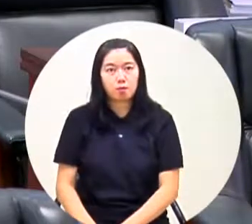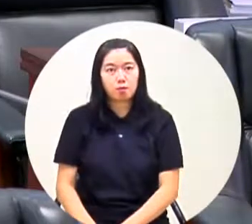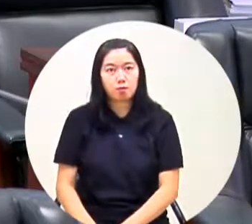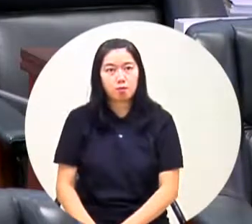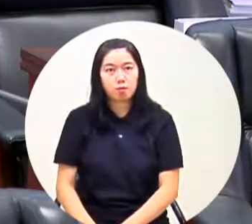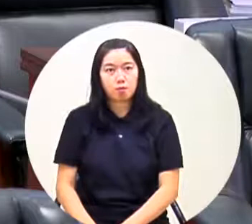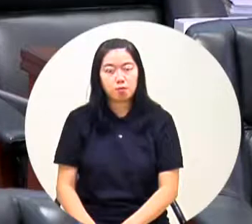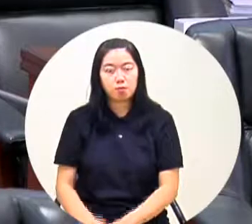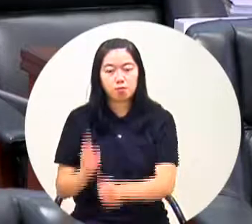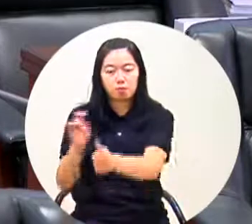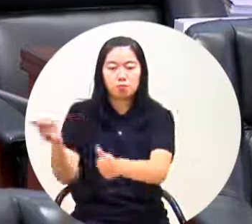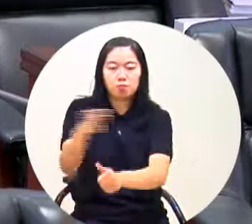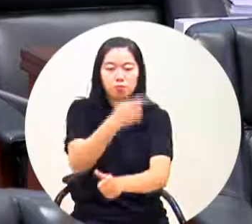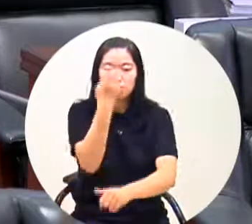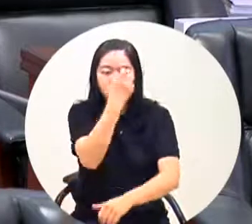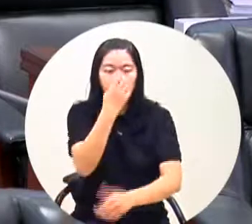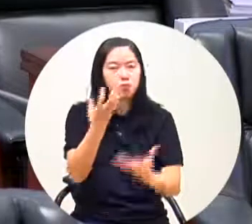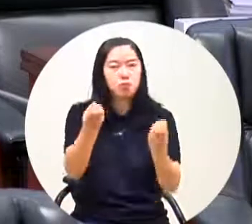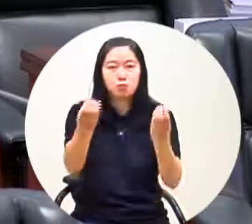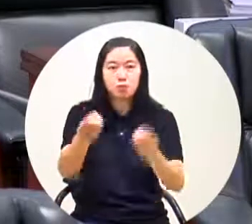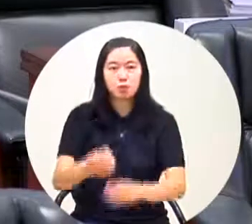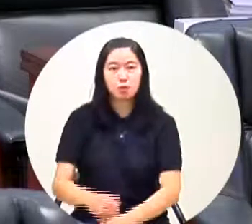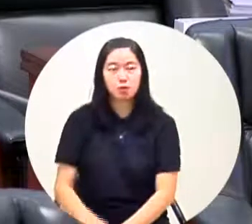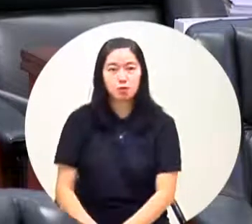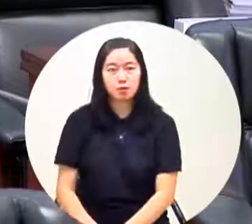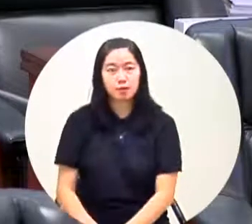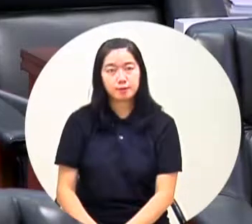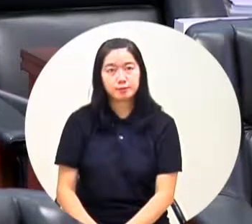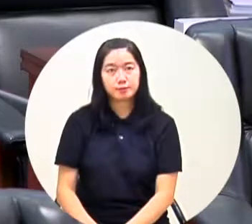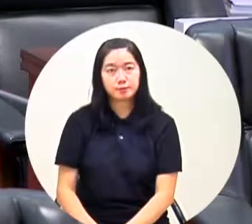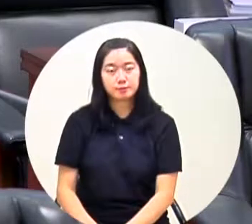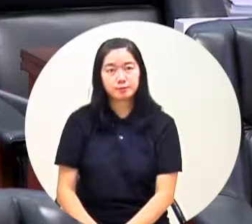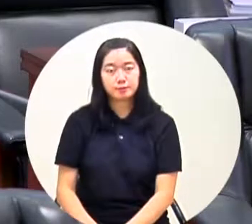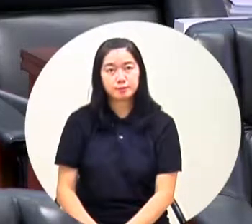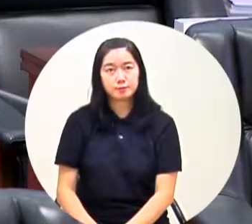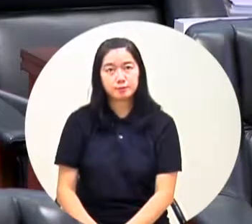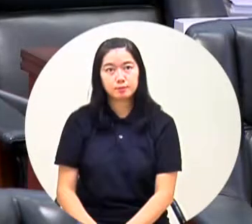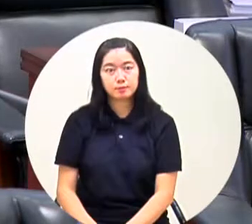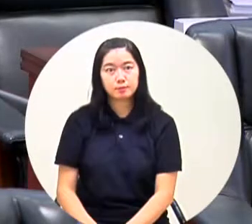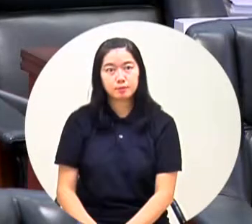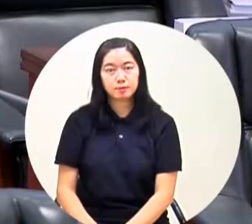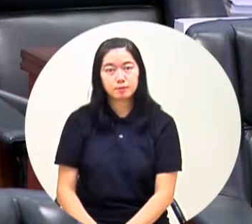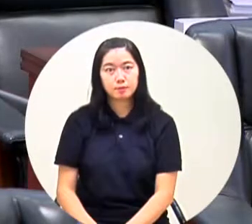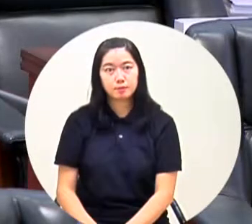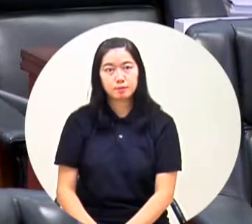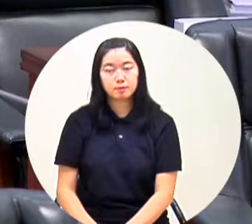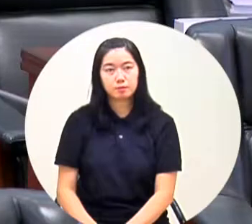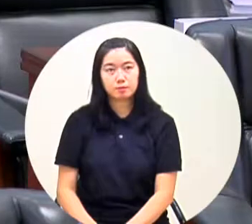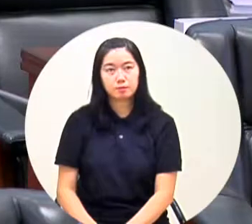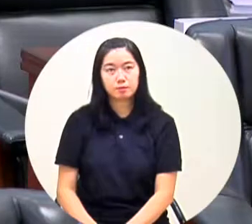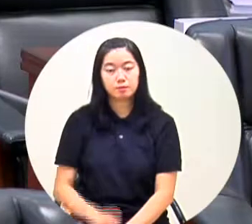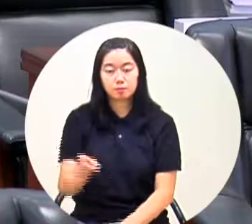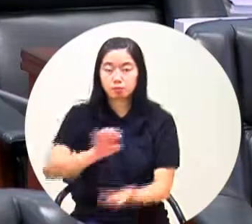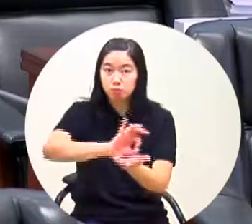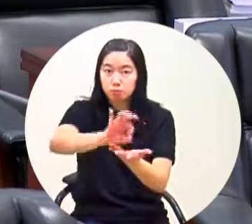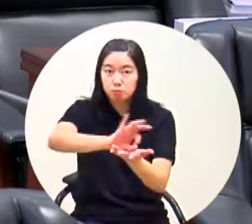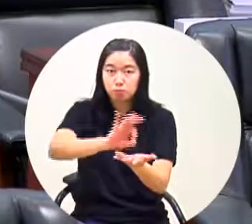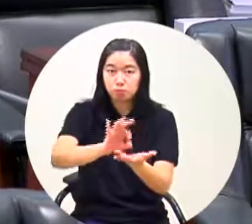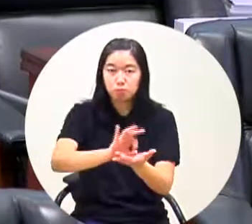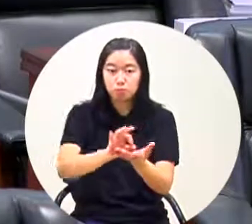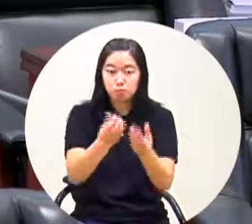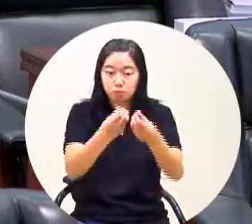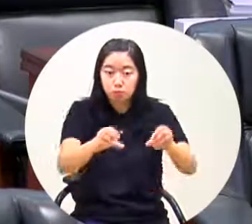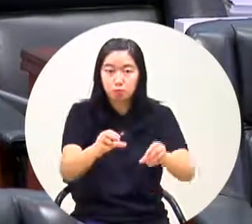都完全不晓得到底有没有安全嘛，所以讲对我们用蛋量最多的早餐店